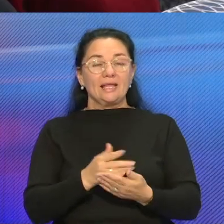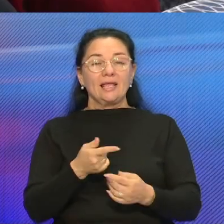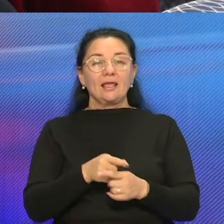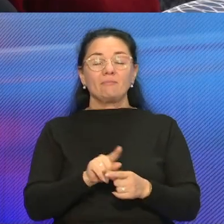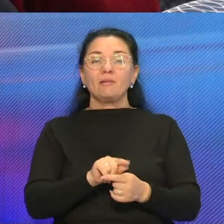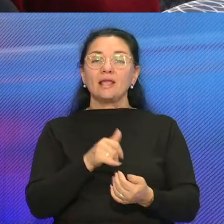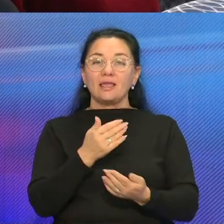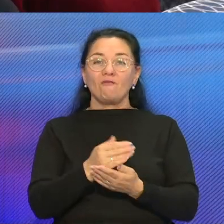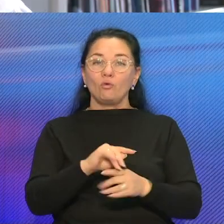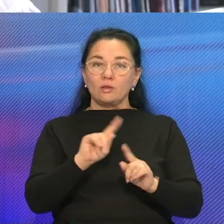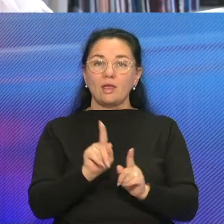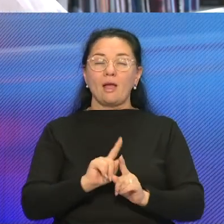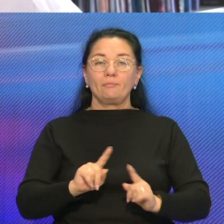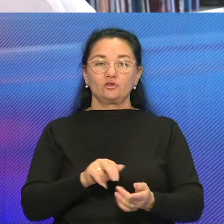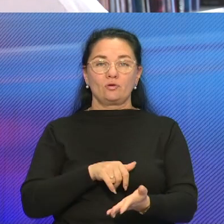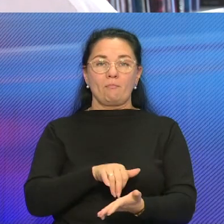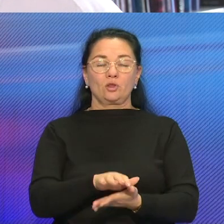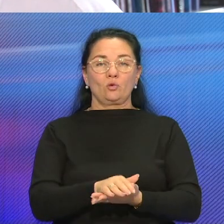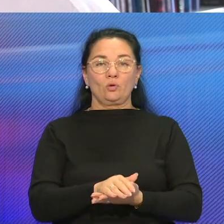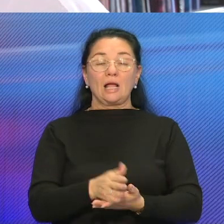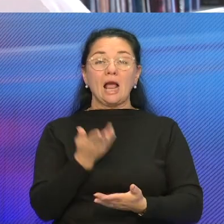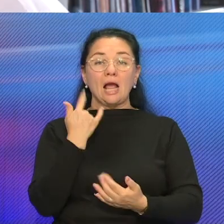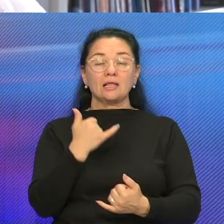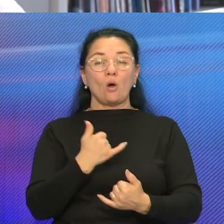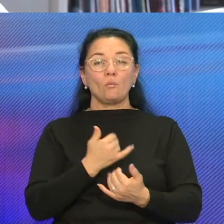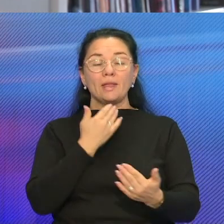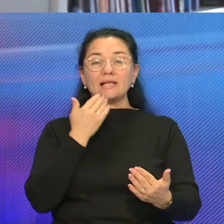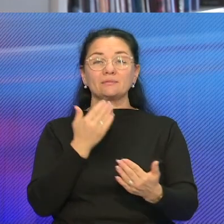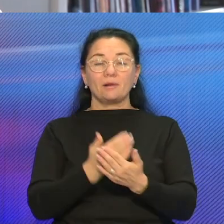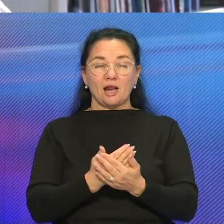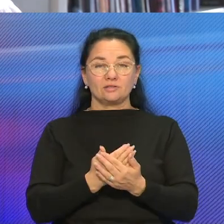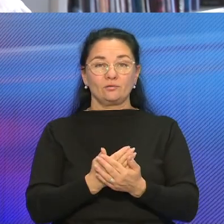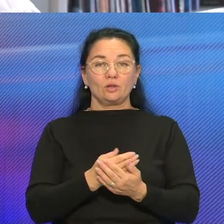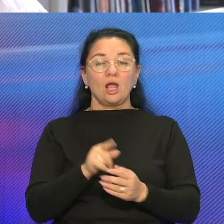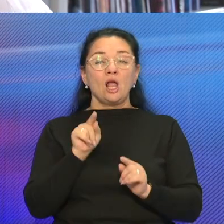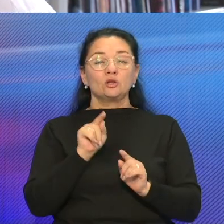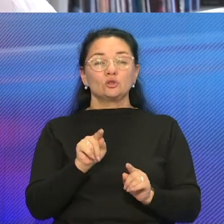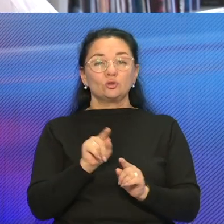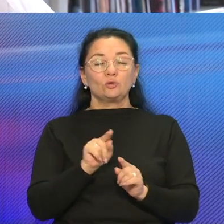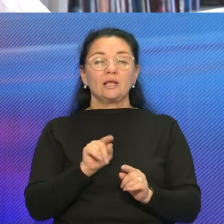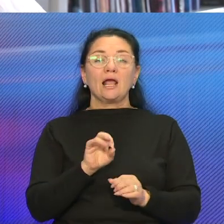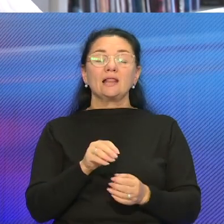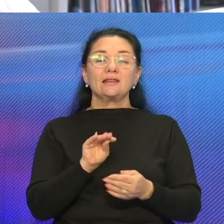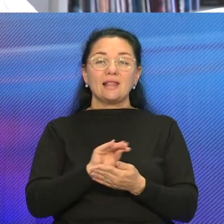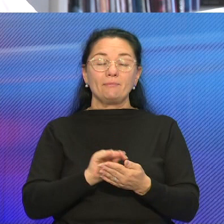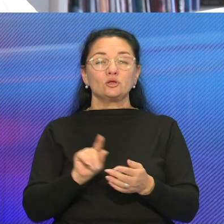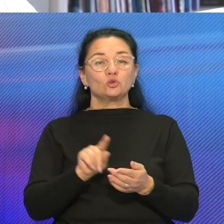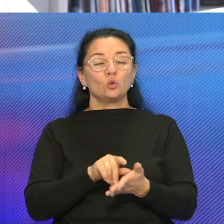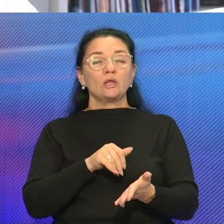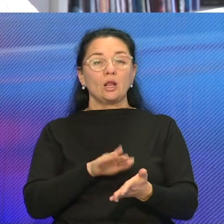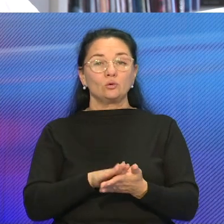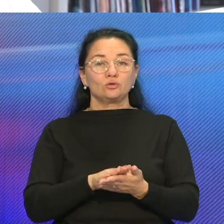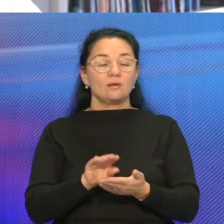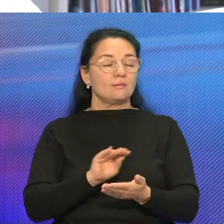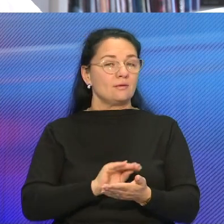падыходам до мовы. Правда, калі ў мене пытаюць, а ці напыше, што лепшы, ўсі адказуюць, да ещё лепшыя книга не